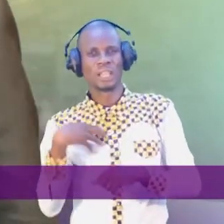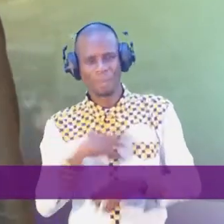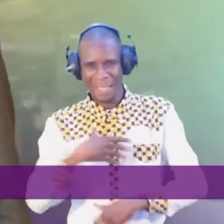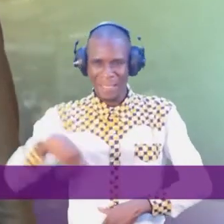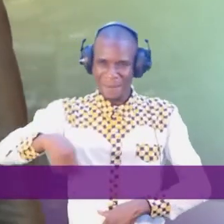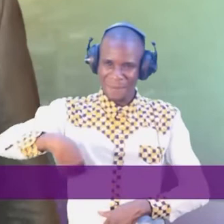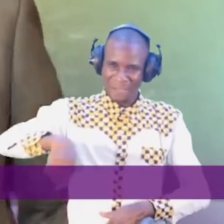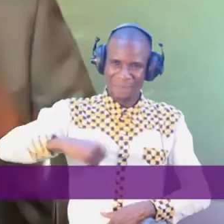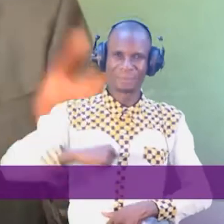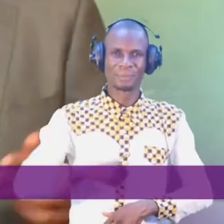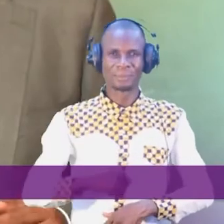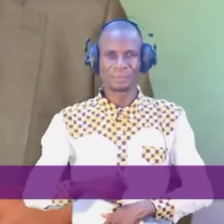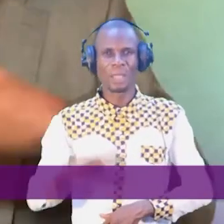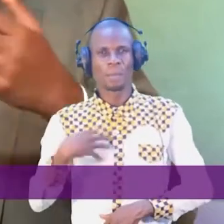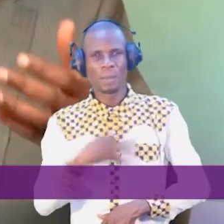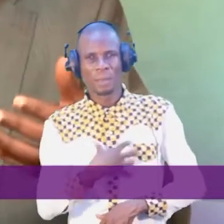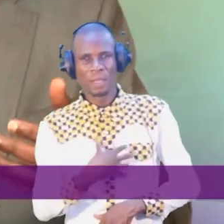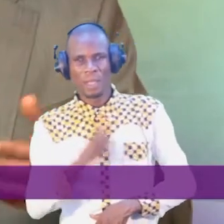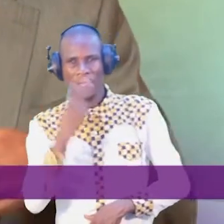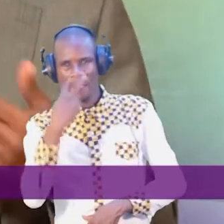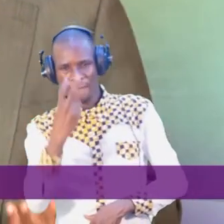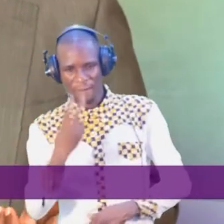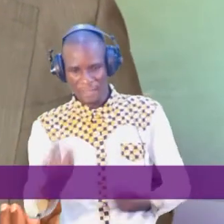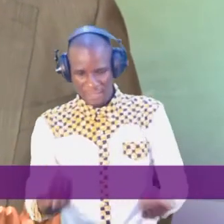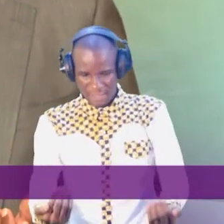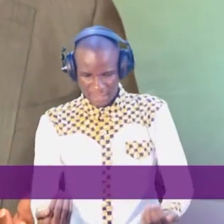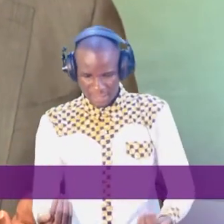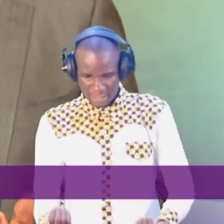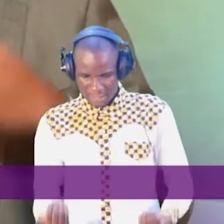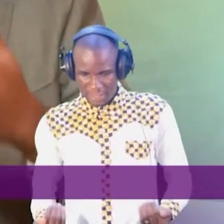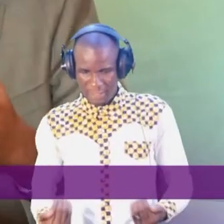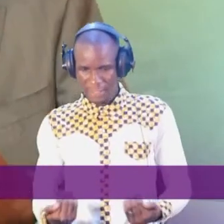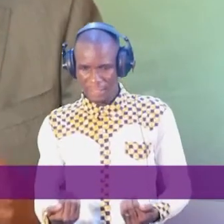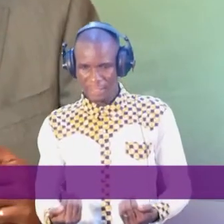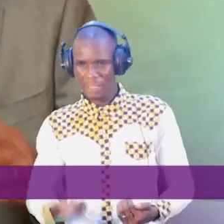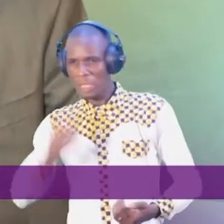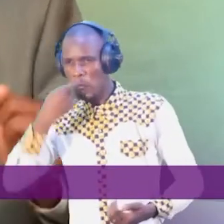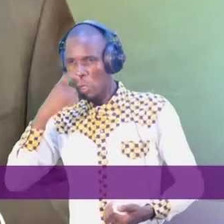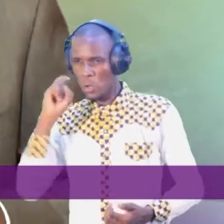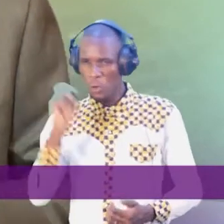ye mpenza batemoignage matatoli malamu ya bolamu na ye. Soki ye abongisi ndako malamu